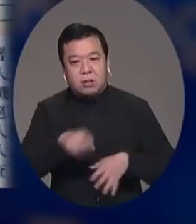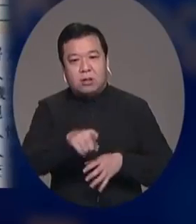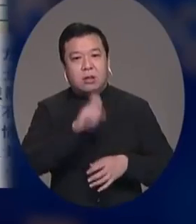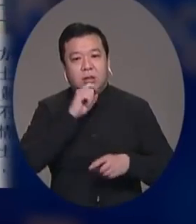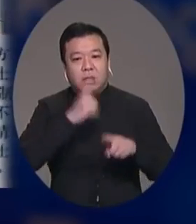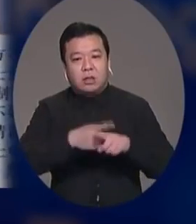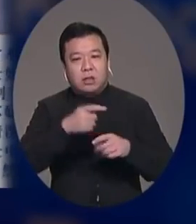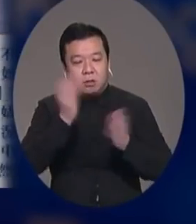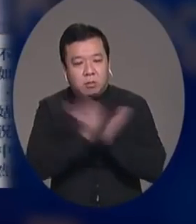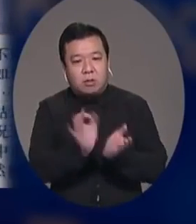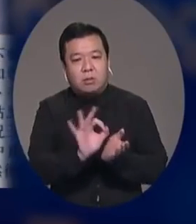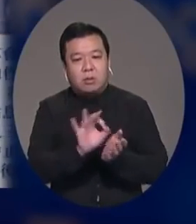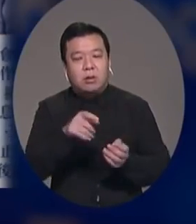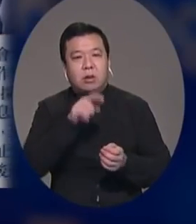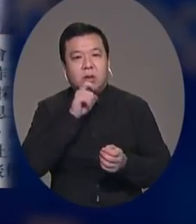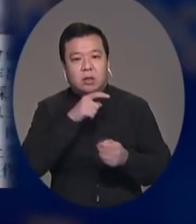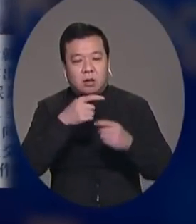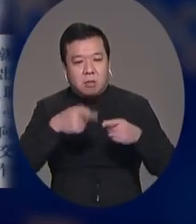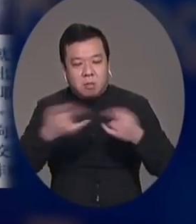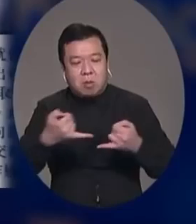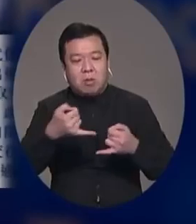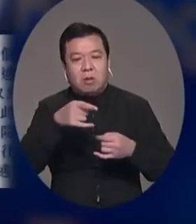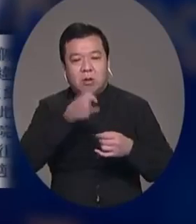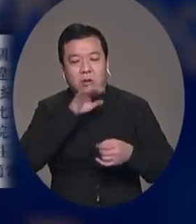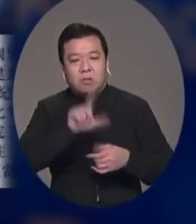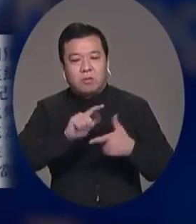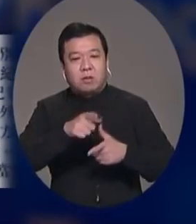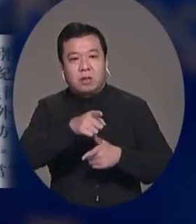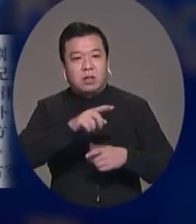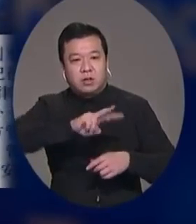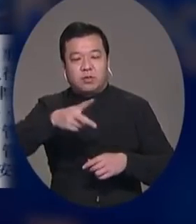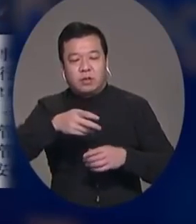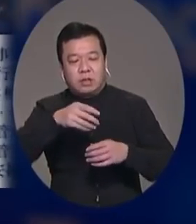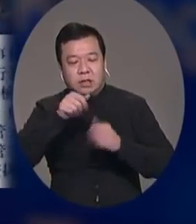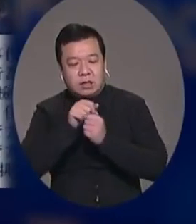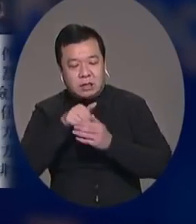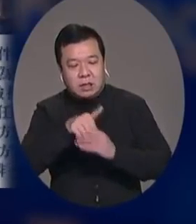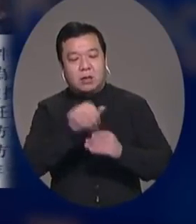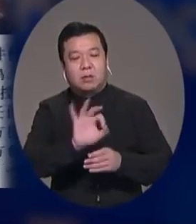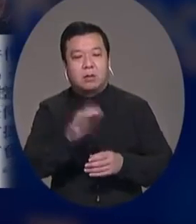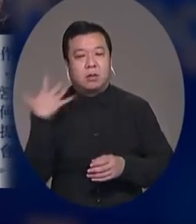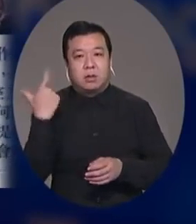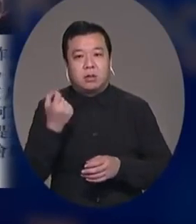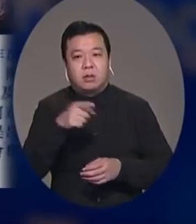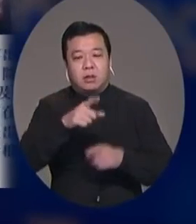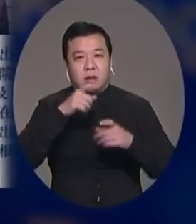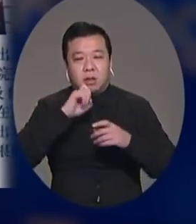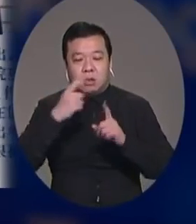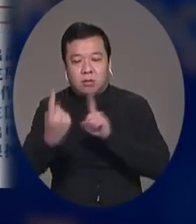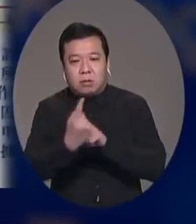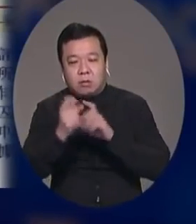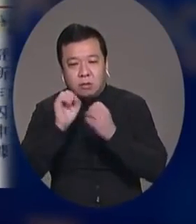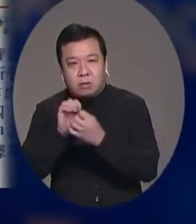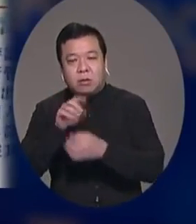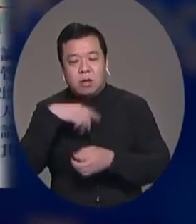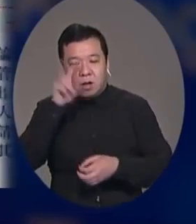际证据支持有关不和说法，所以拒绝他转仓的申请。 直至近日他会见访客期间，发现